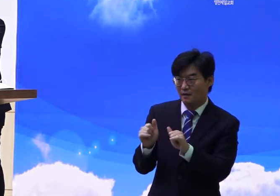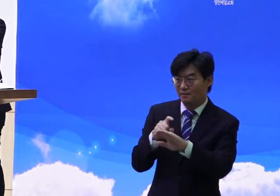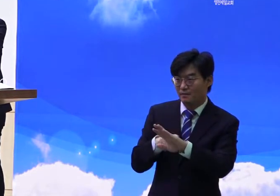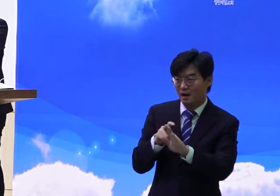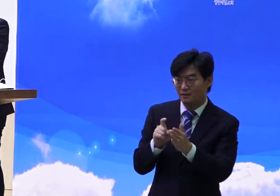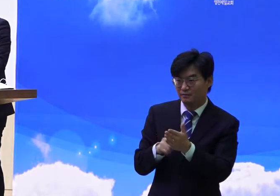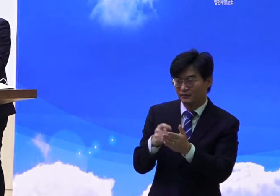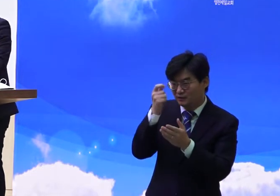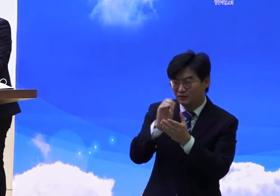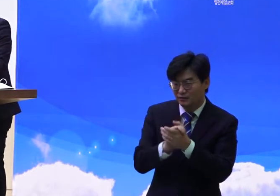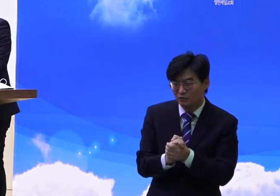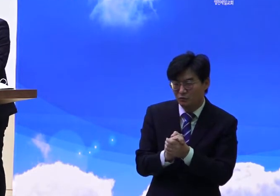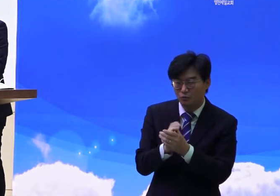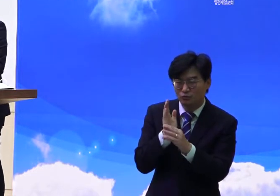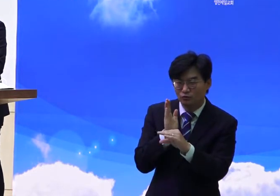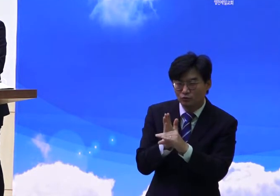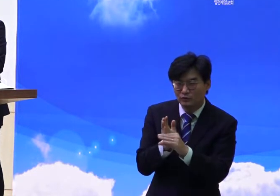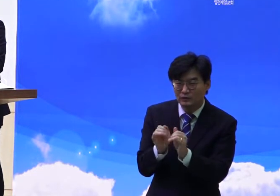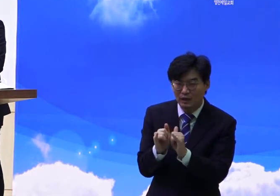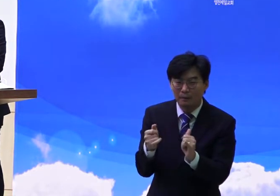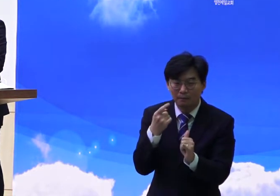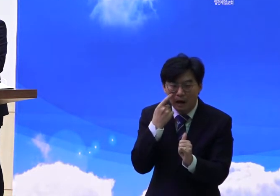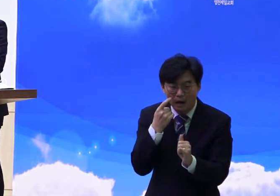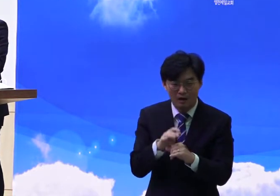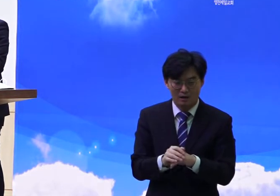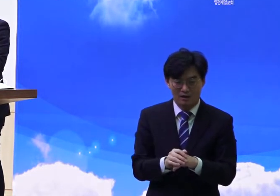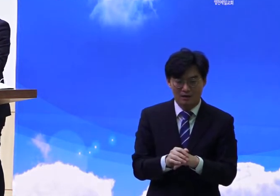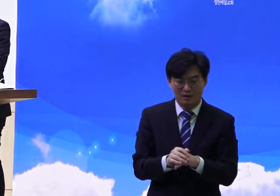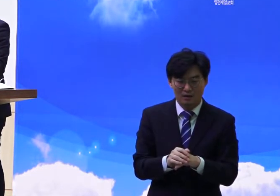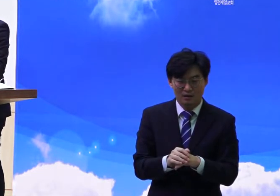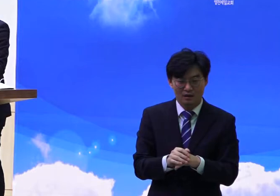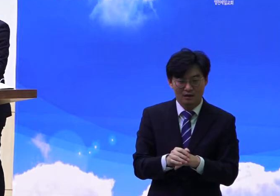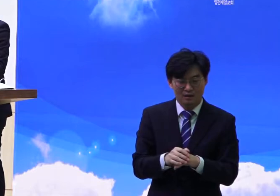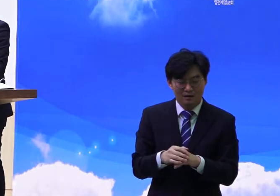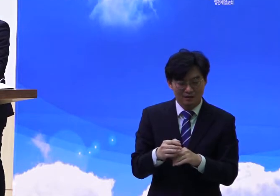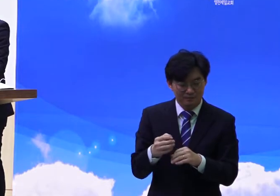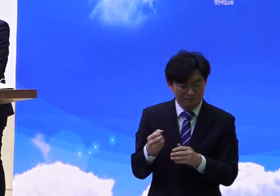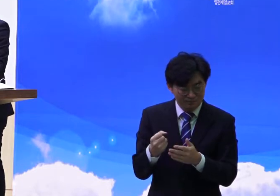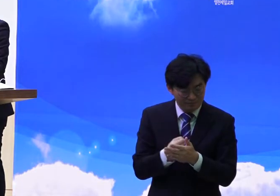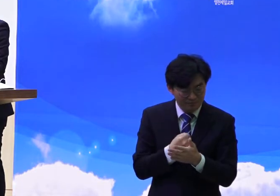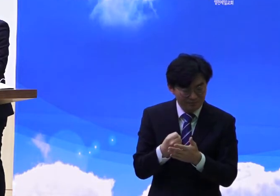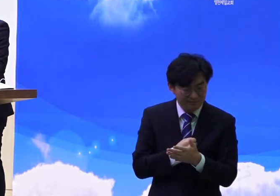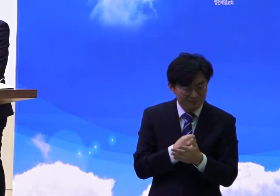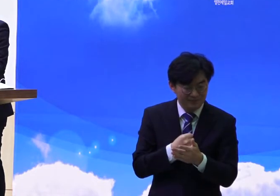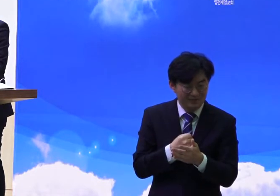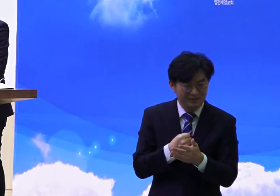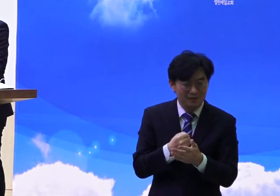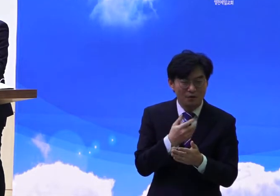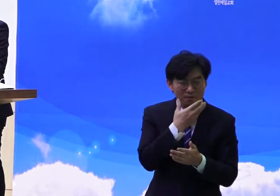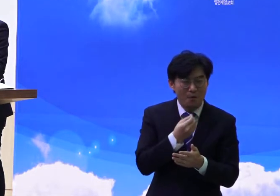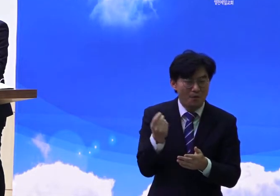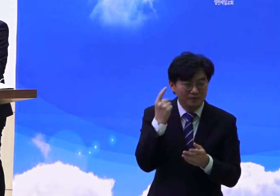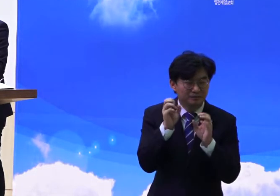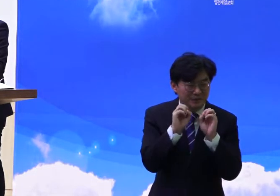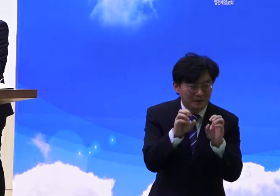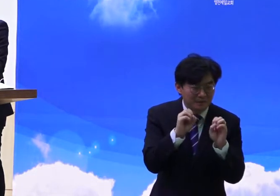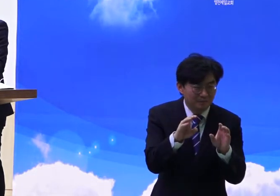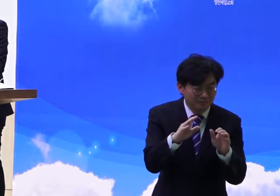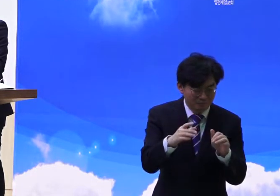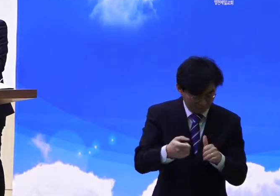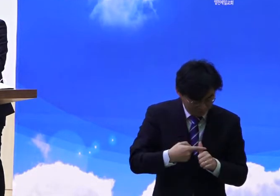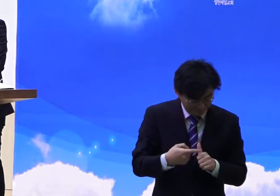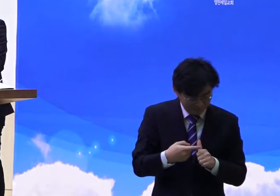더 절실하게 아시겠지만 복음 전하기가 참 어려워졌습니다. 한국 교회의